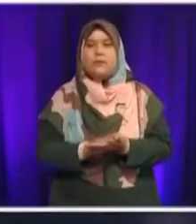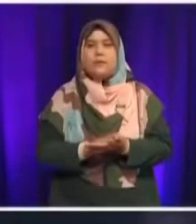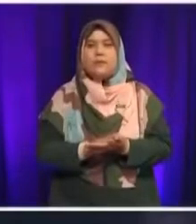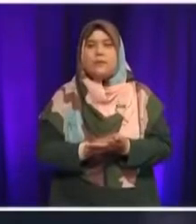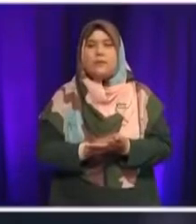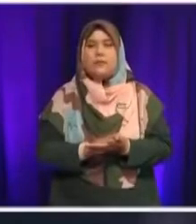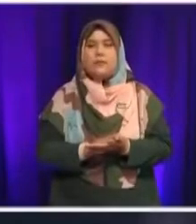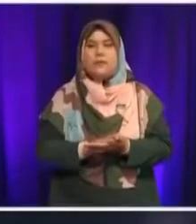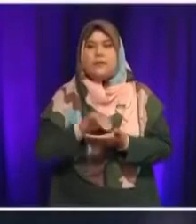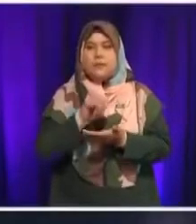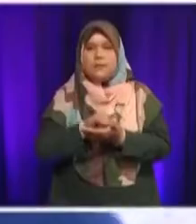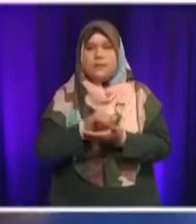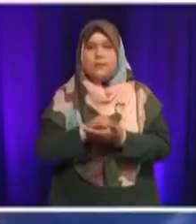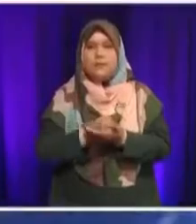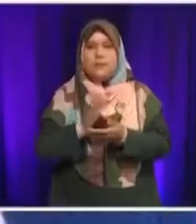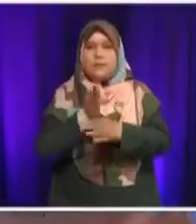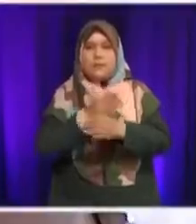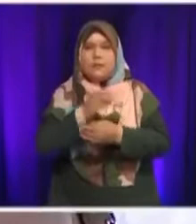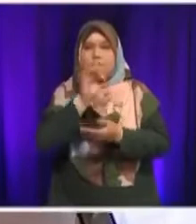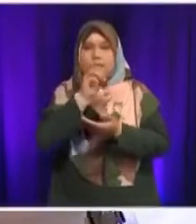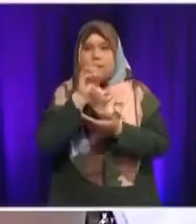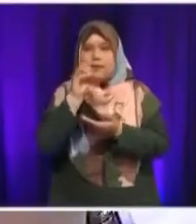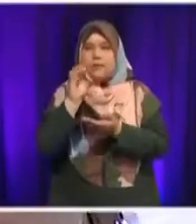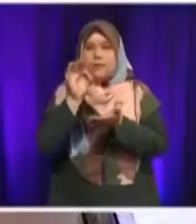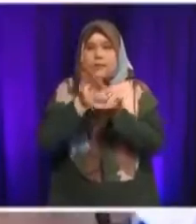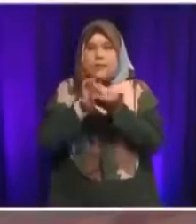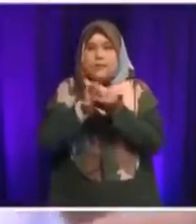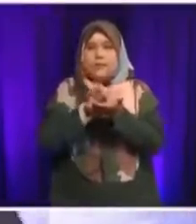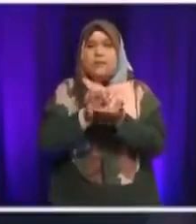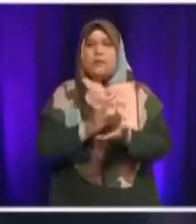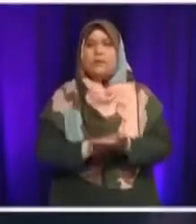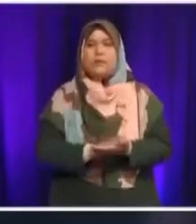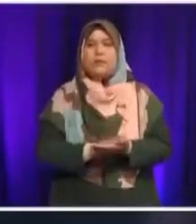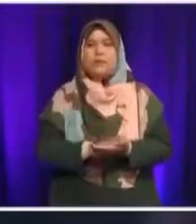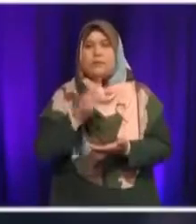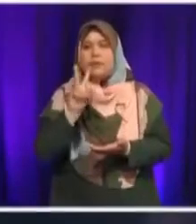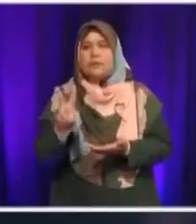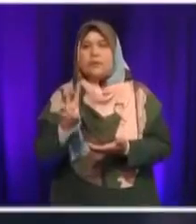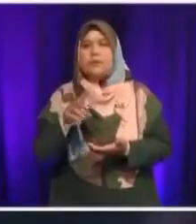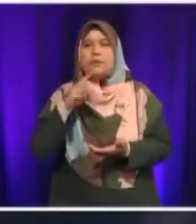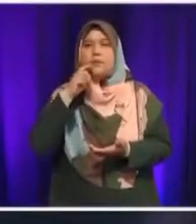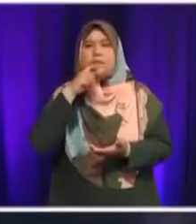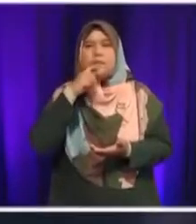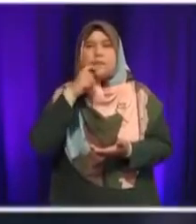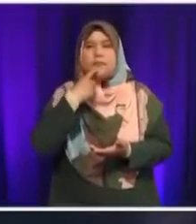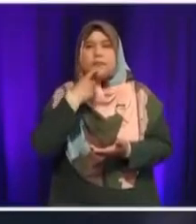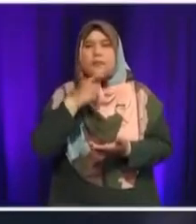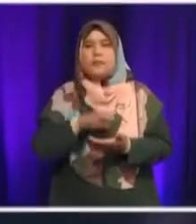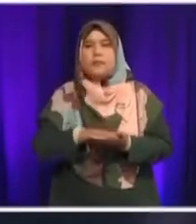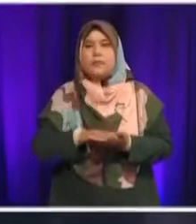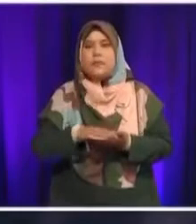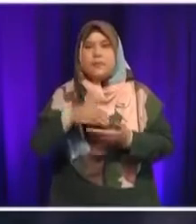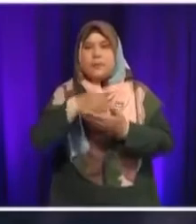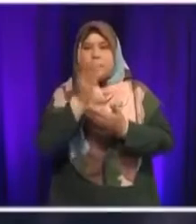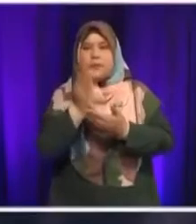bye ini bentuknya bulat-bulat seperti yang kedua kita ada berarti Saya tunjukkan ini adalah